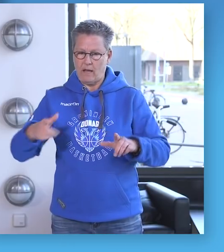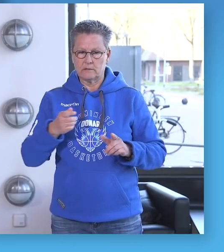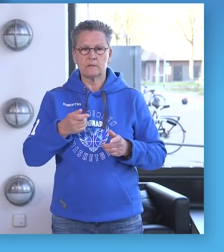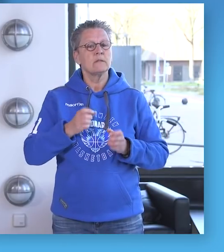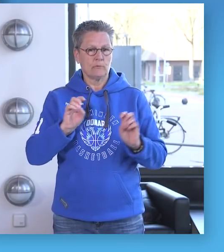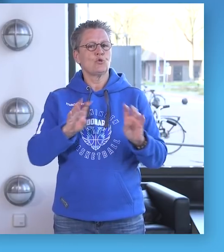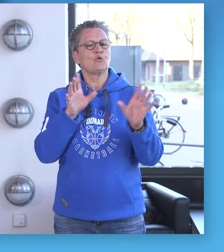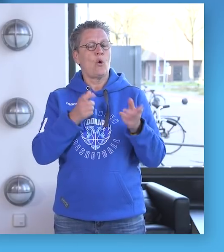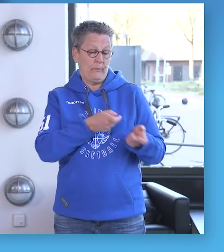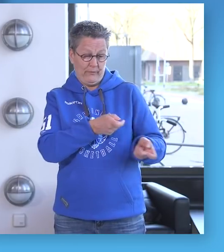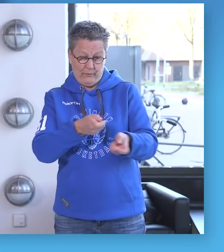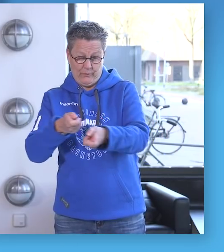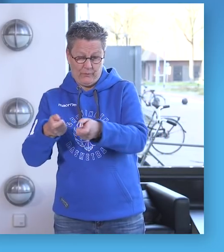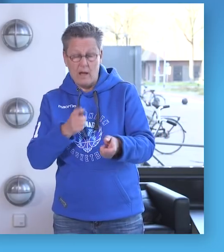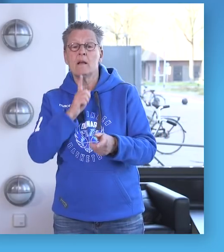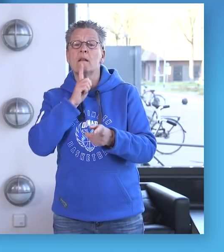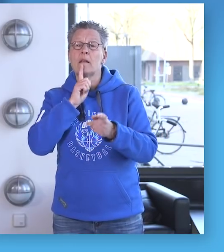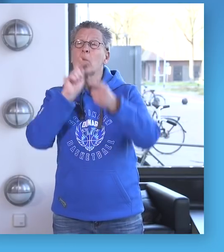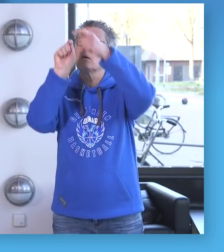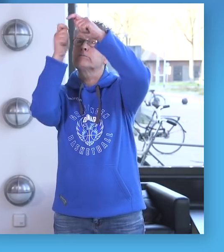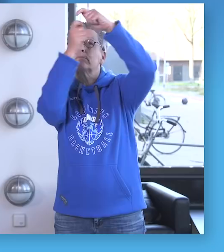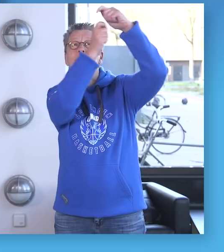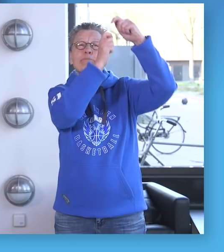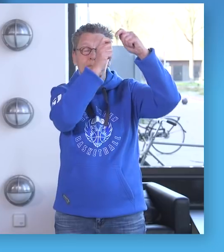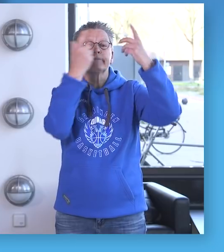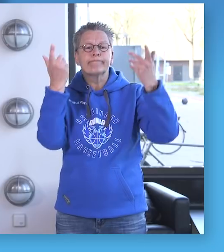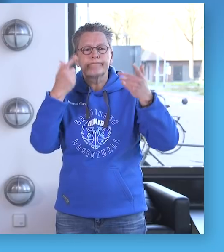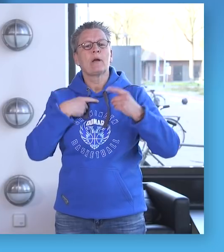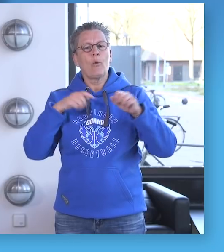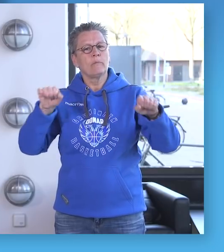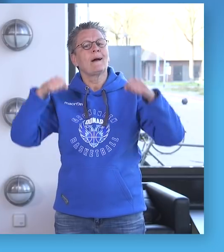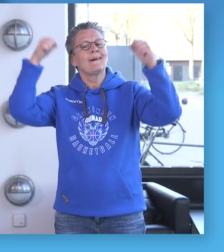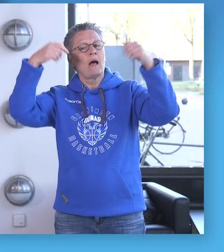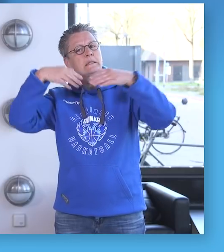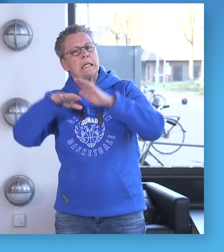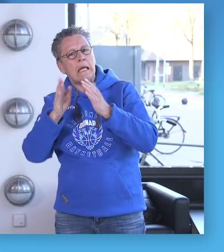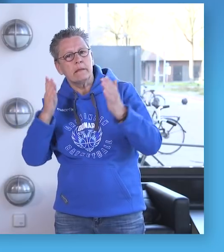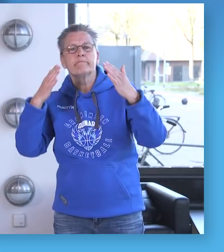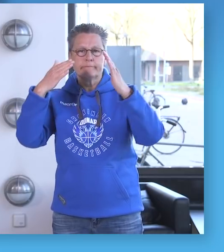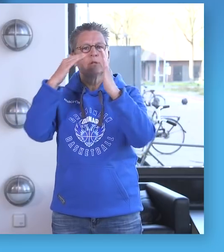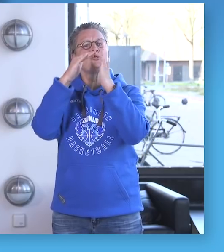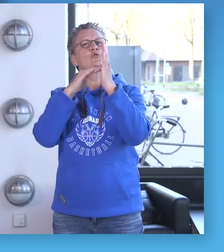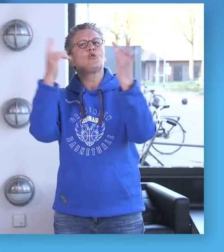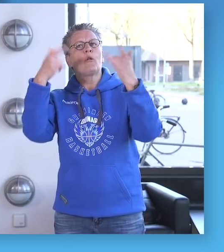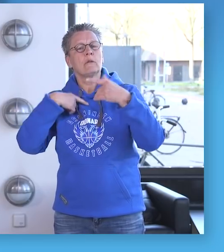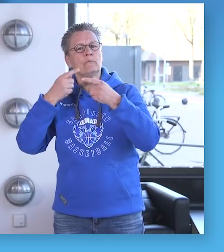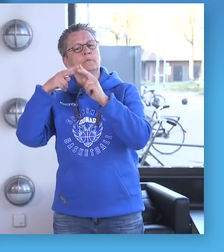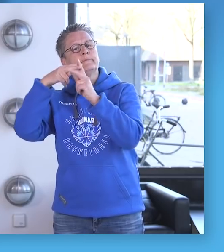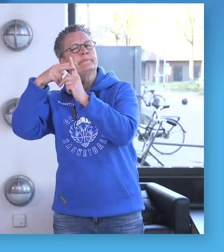En er moet er in de garage een zoldertje worden gerepareerd. Dat soort huishoudelijke